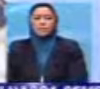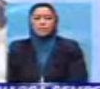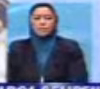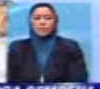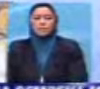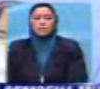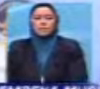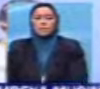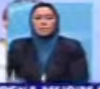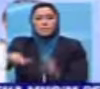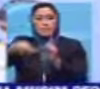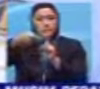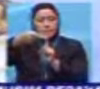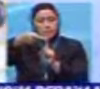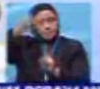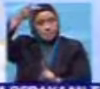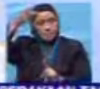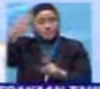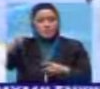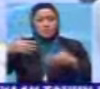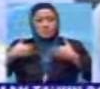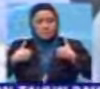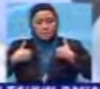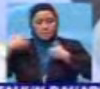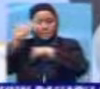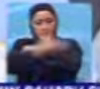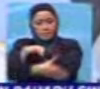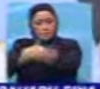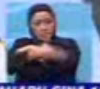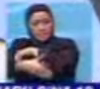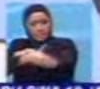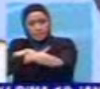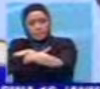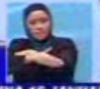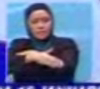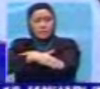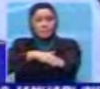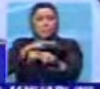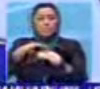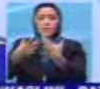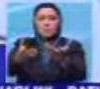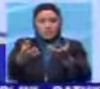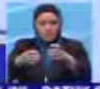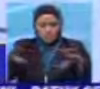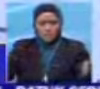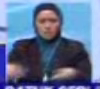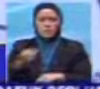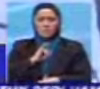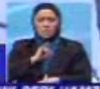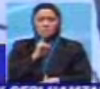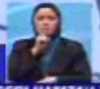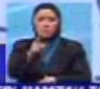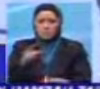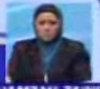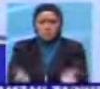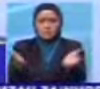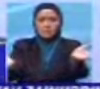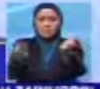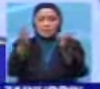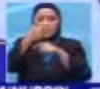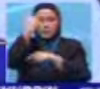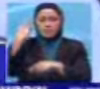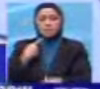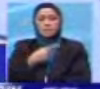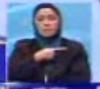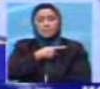Negeri Pulau Pinang dah ada. Kalau negeri-negeri lain, di tempat-tempat lain, kalau nak buat, saya mengalu-alukan sebab kita nak bergerak insyaAllah pada 31